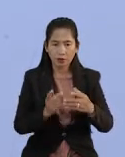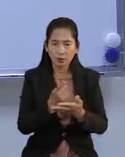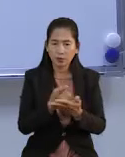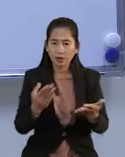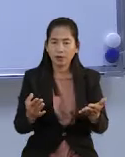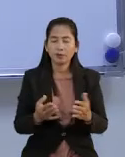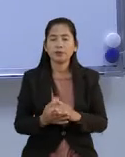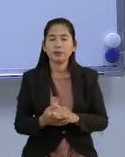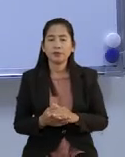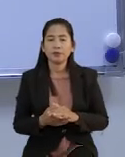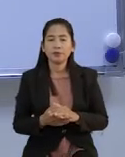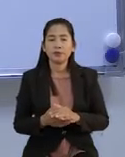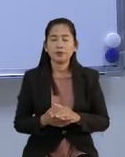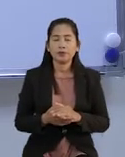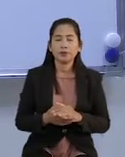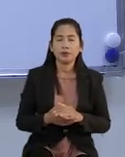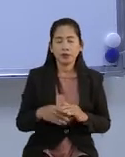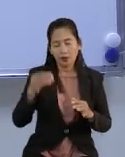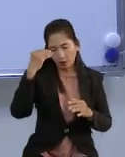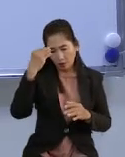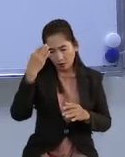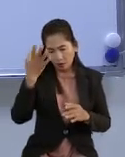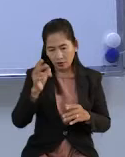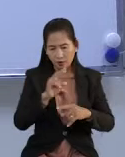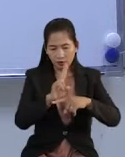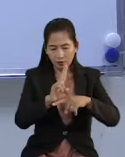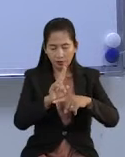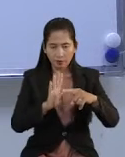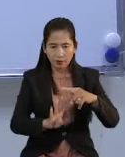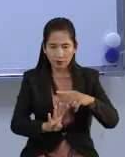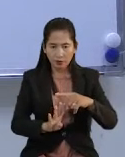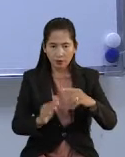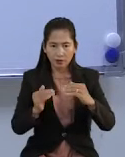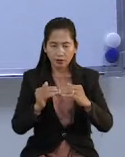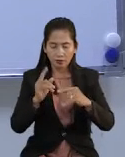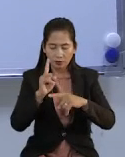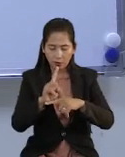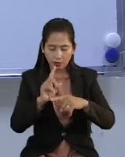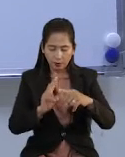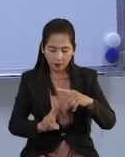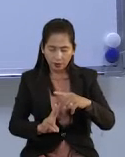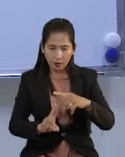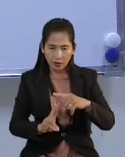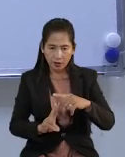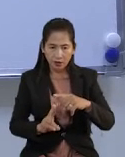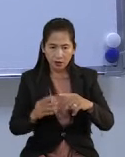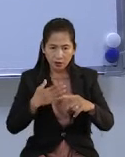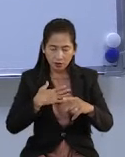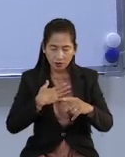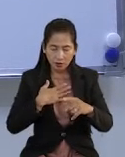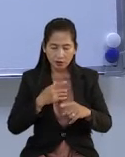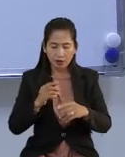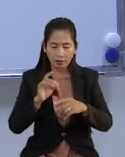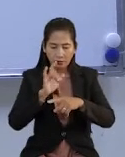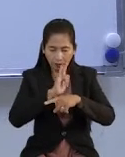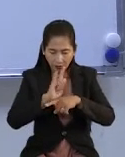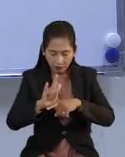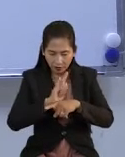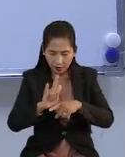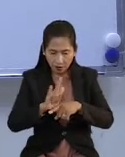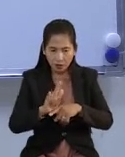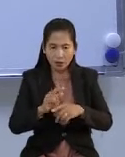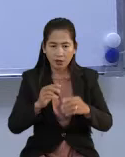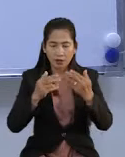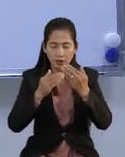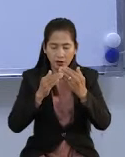mạch chà chẳng đâm bay khơi pi phịa buồn sma nâng mũi phịa pi nô dương trở vơ bảo màn